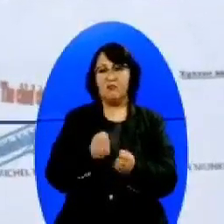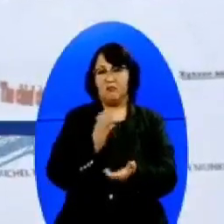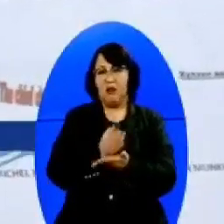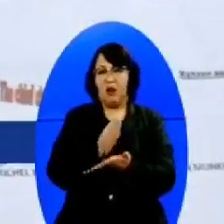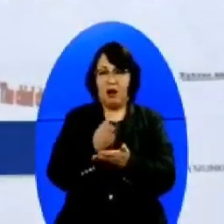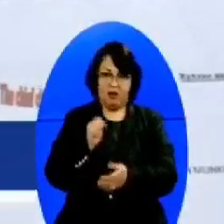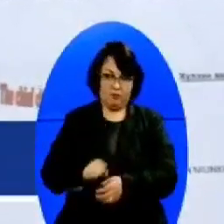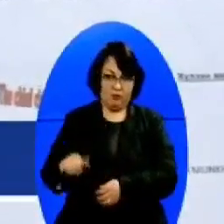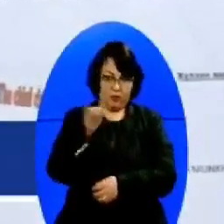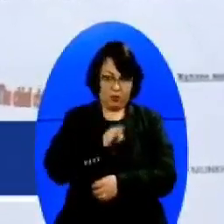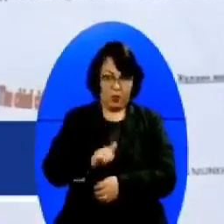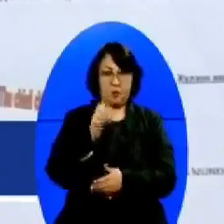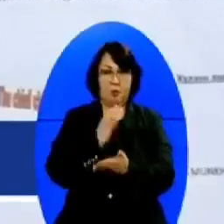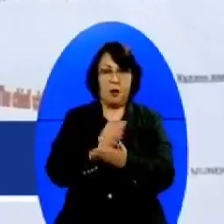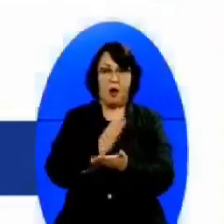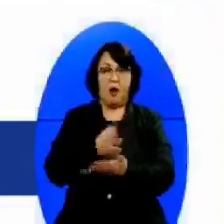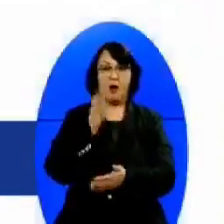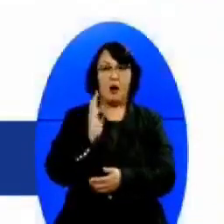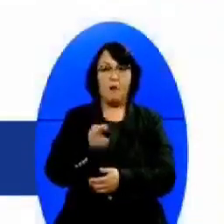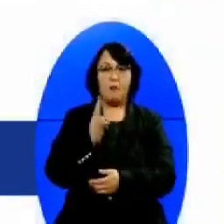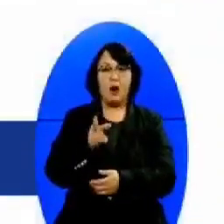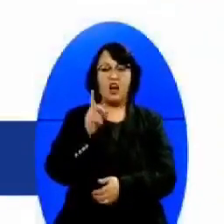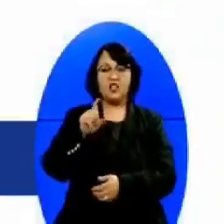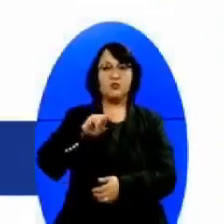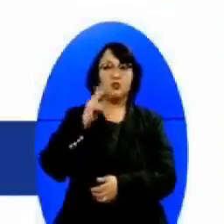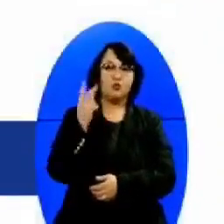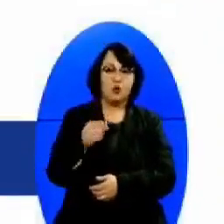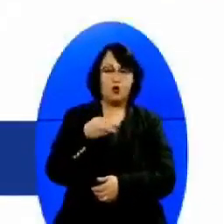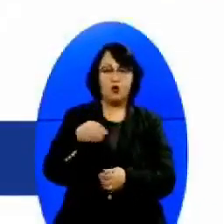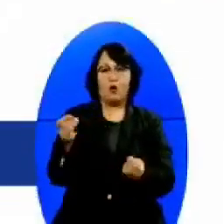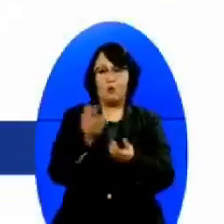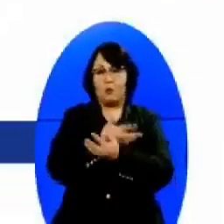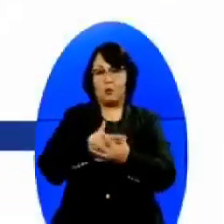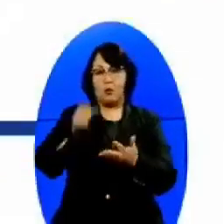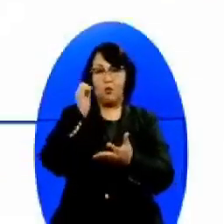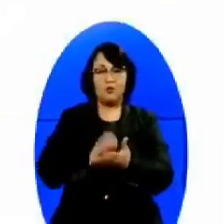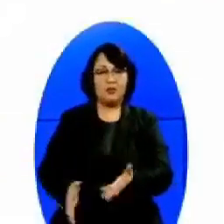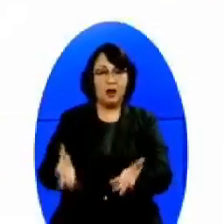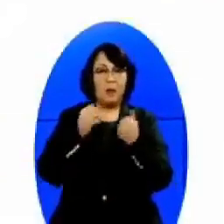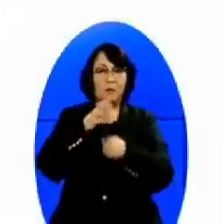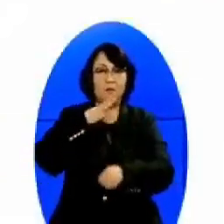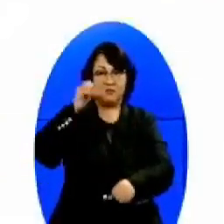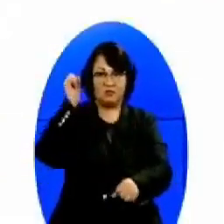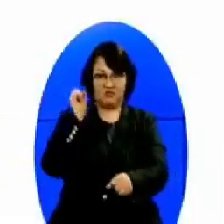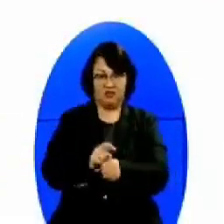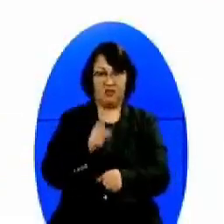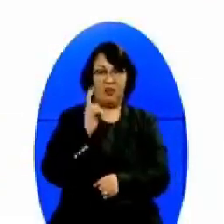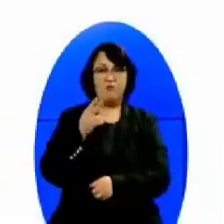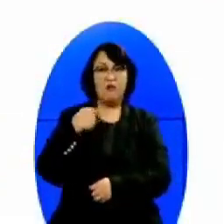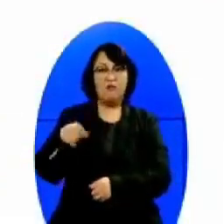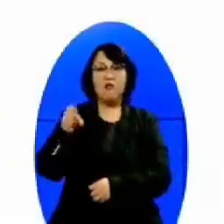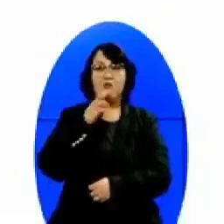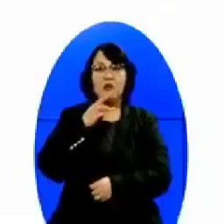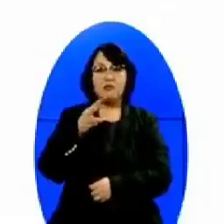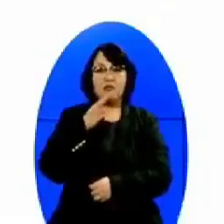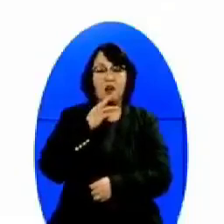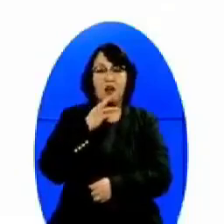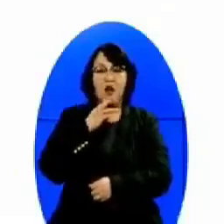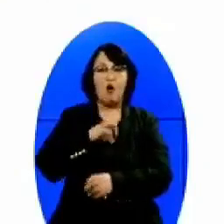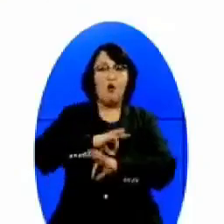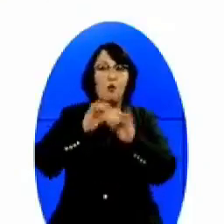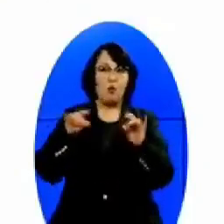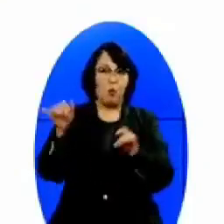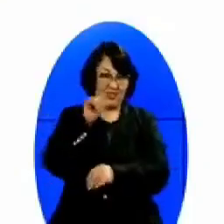Тухайлбал Америк нэгдсэн улсад байрлах компаниас эрчим хүчний тоног төхөөрөмж худалдан авахар цахиалга өгсөн компани мэдээллийг замаас нь өөр улс орны